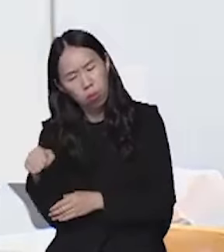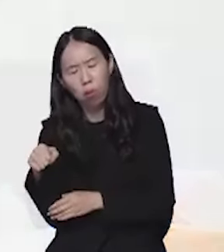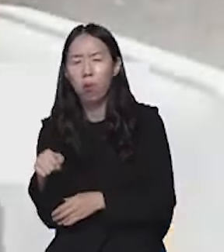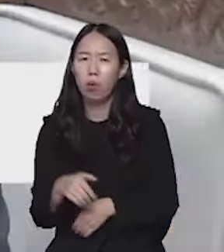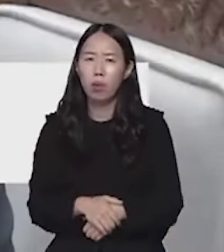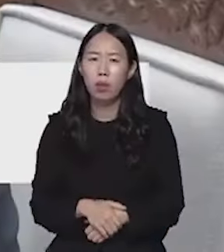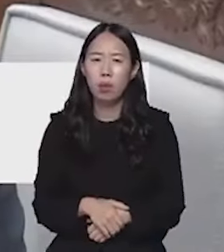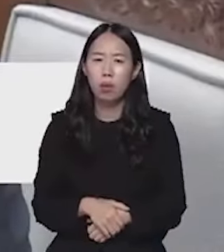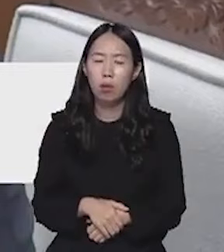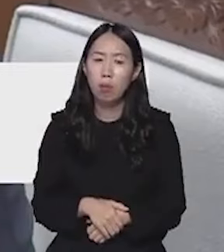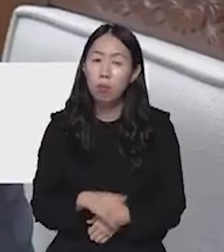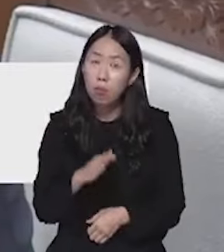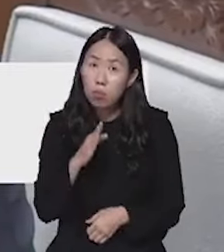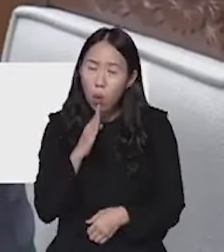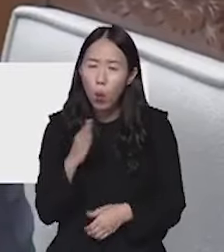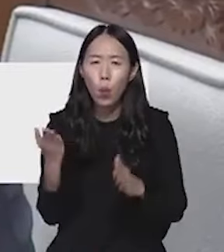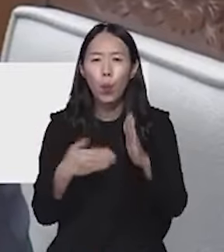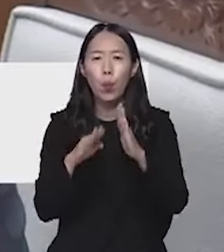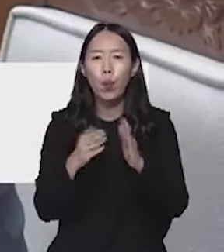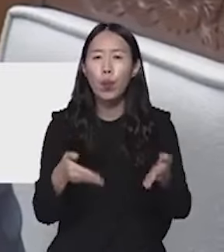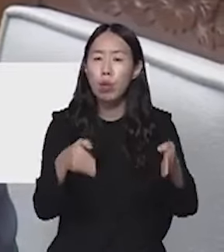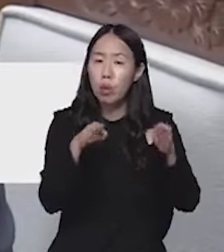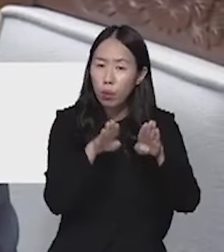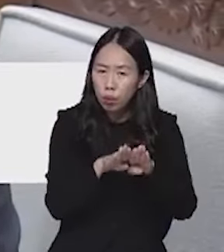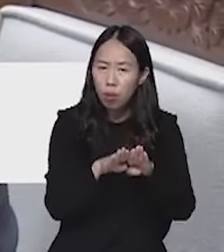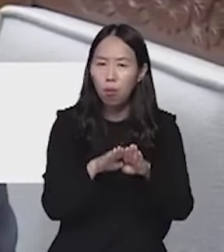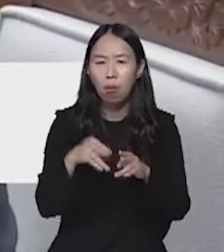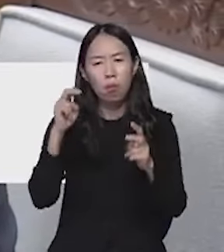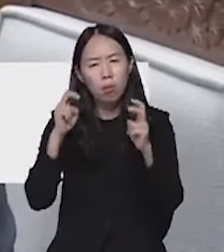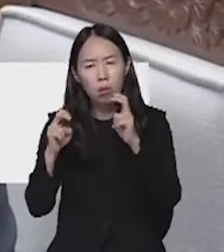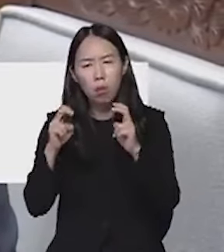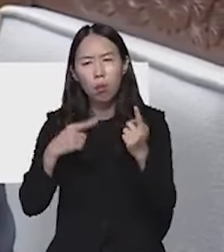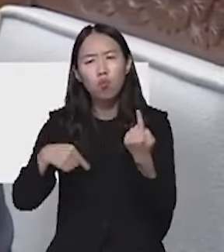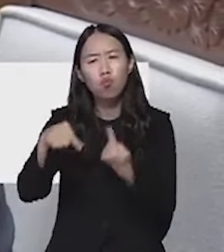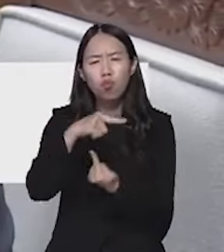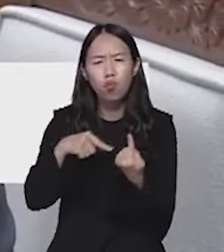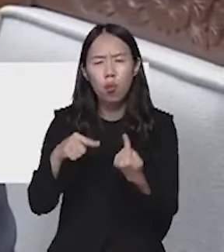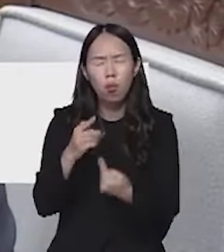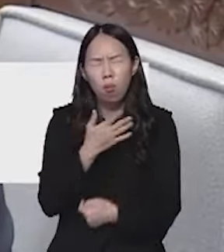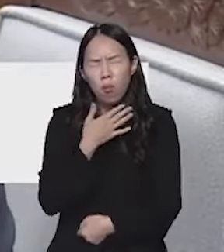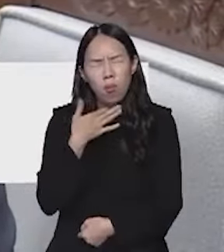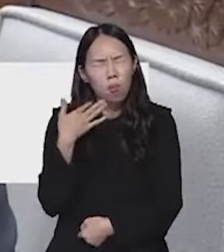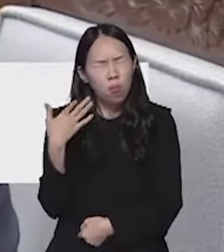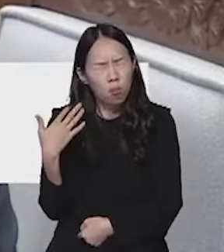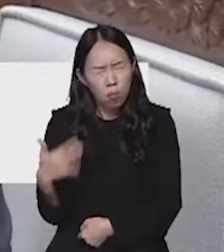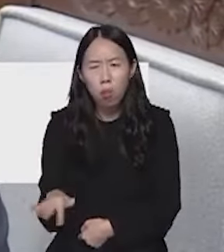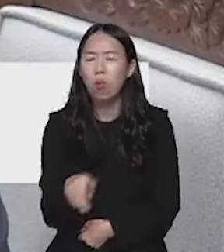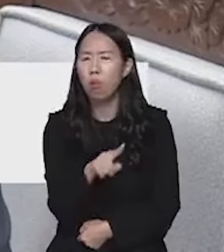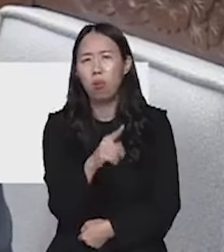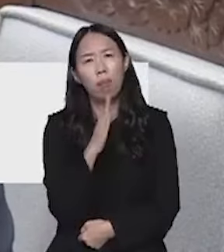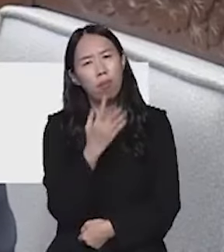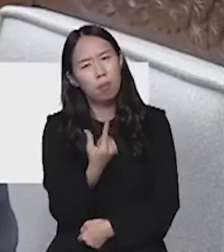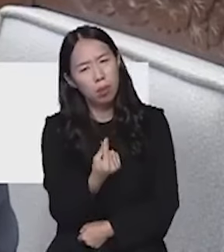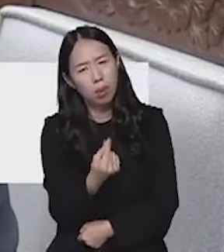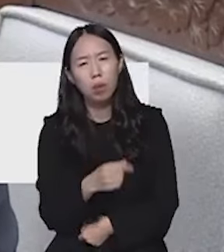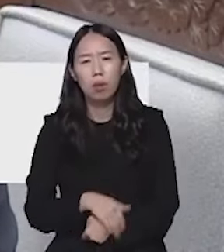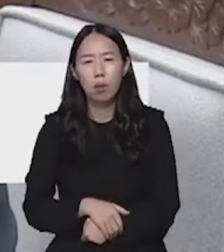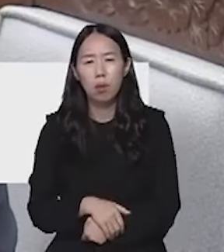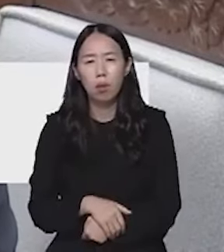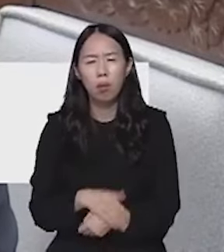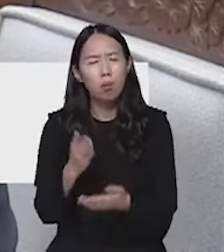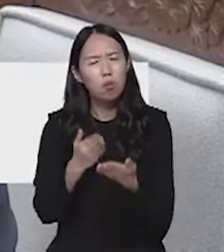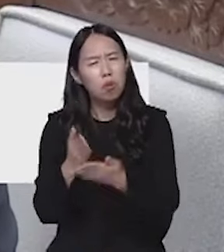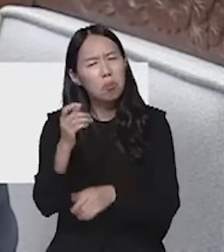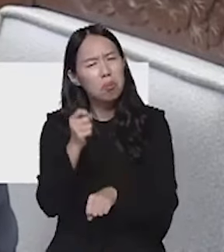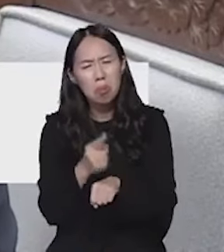많습니다. 실제 공공기관을 비롯해서 이제 기업을 운영한 경험이 없는 건 사실이잖아요. 그래서